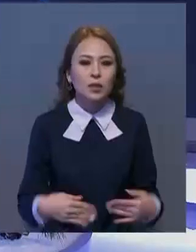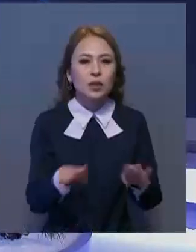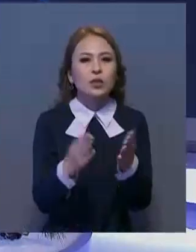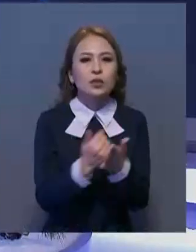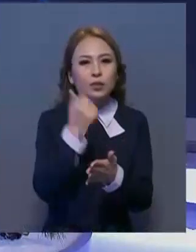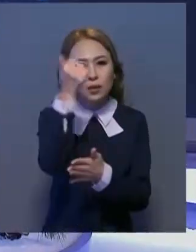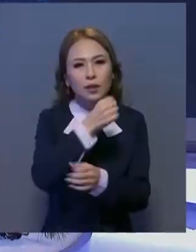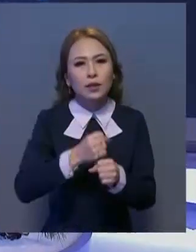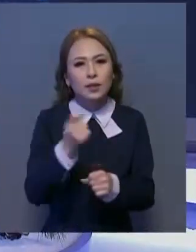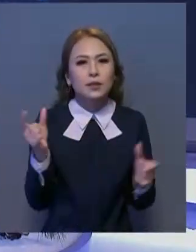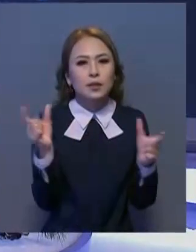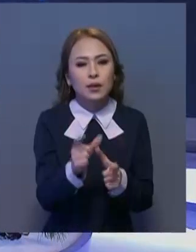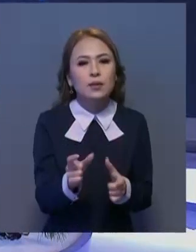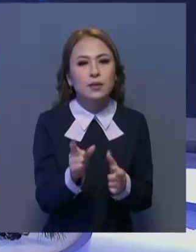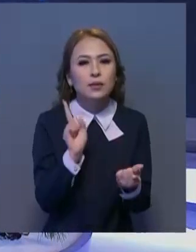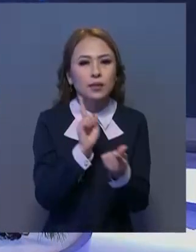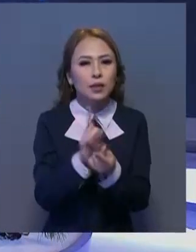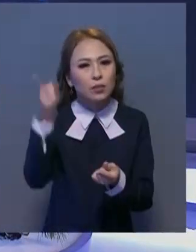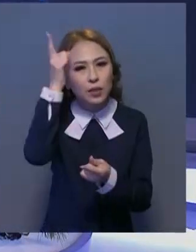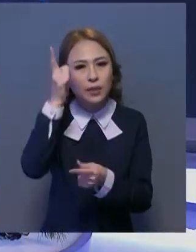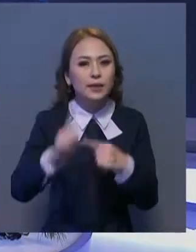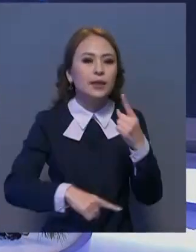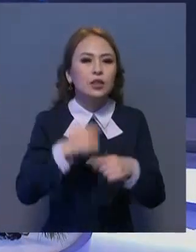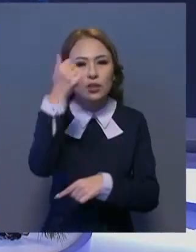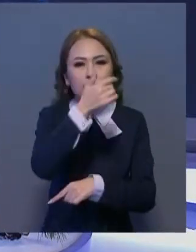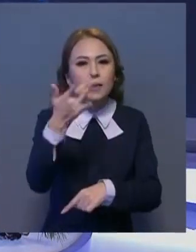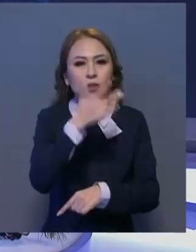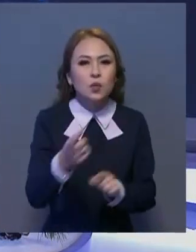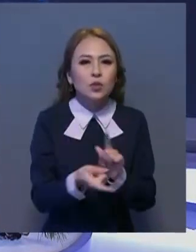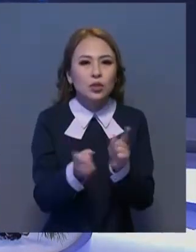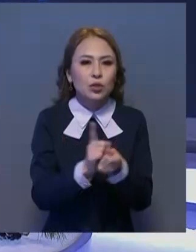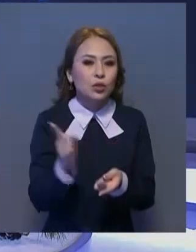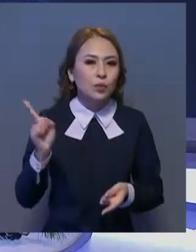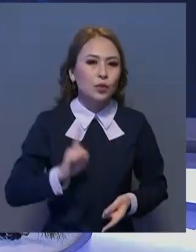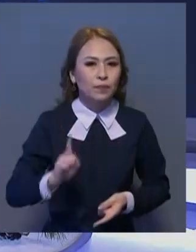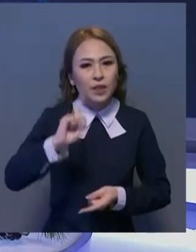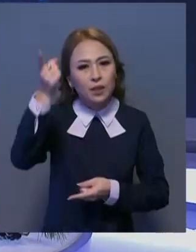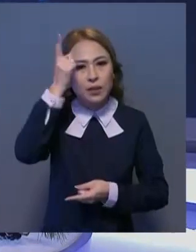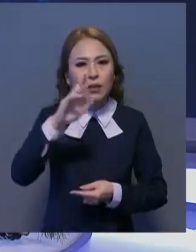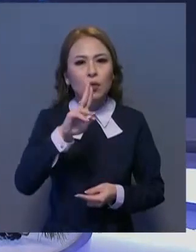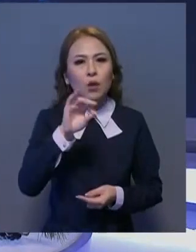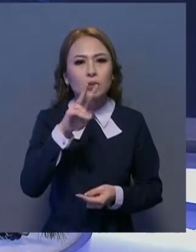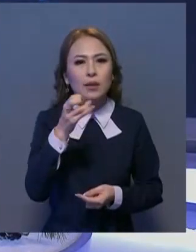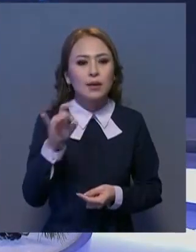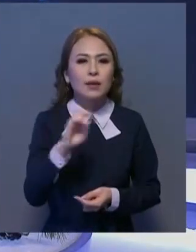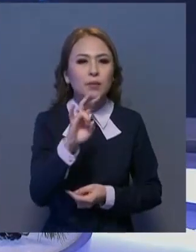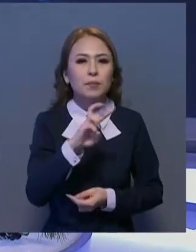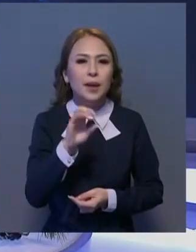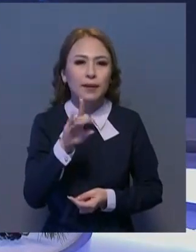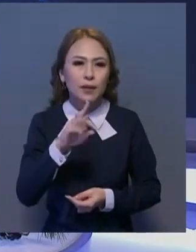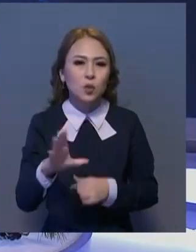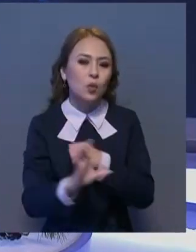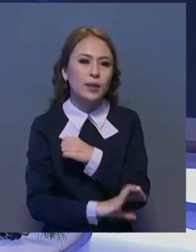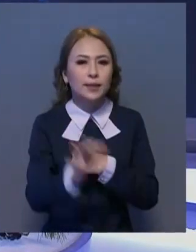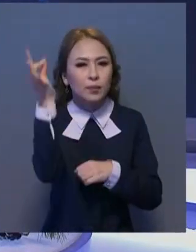Осылайша жаңа жылды қатаң карантинде қарсы алатын Германияны келер жылы саяси өзгерістер күтіп тұр. Германия канцлері Ангела